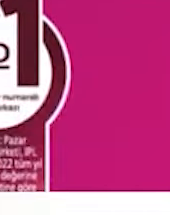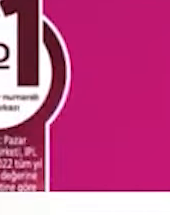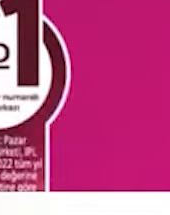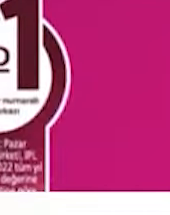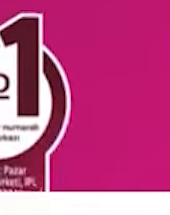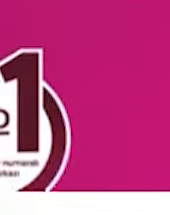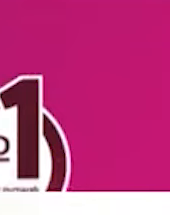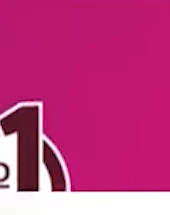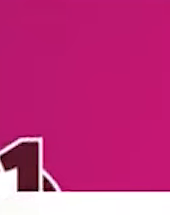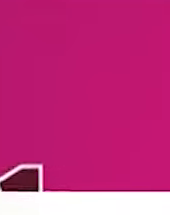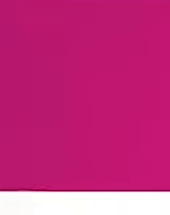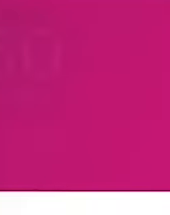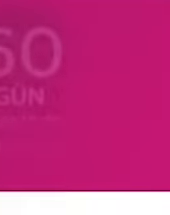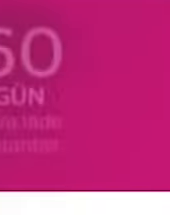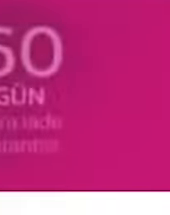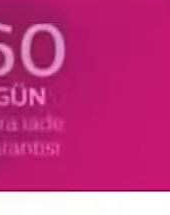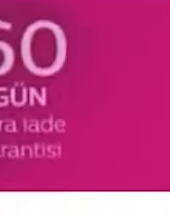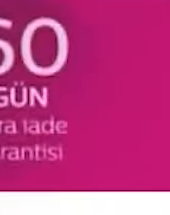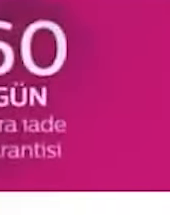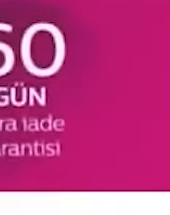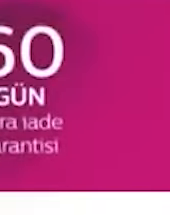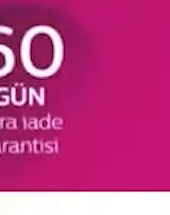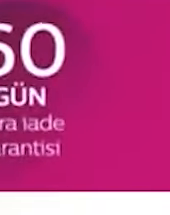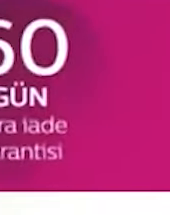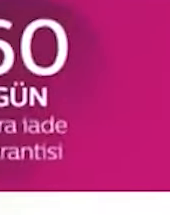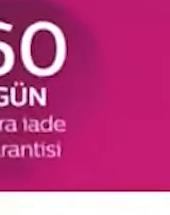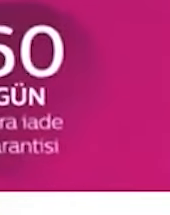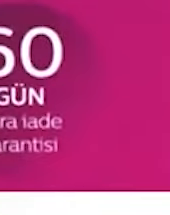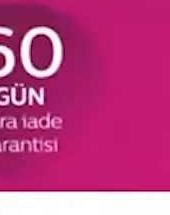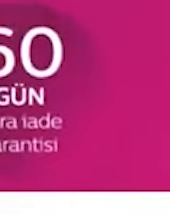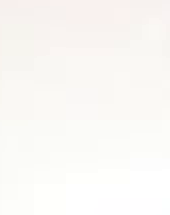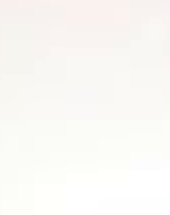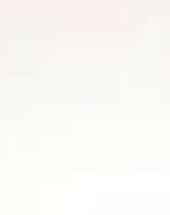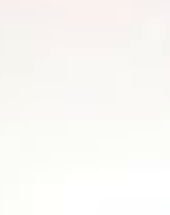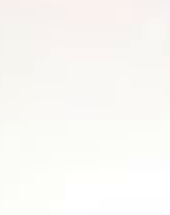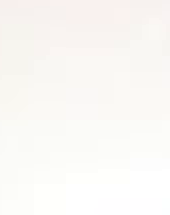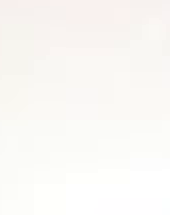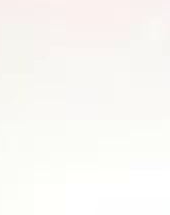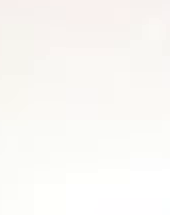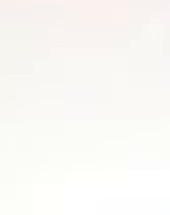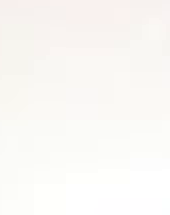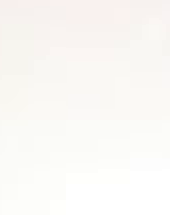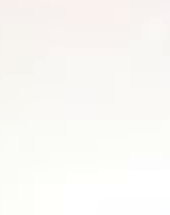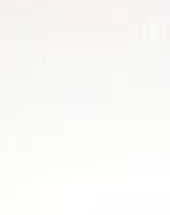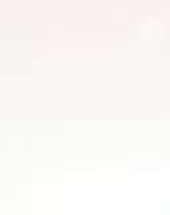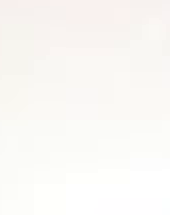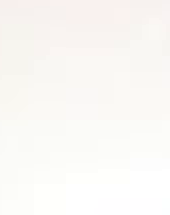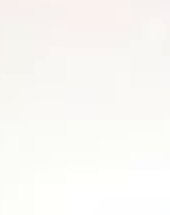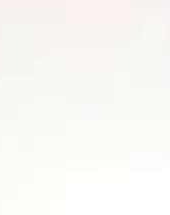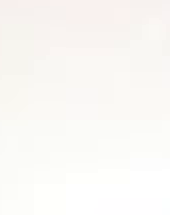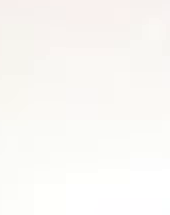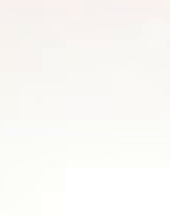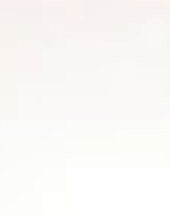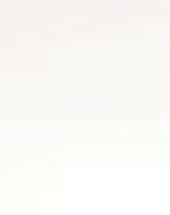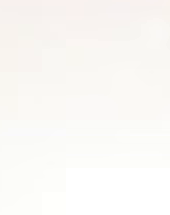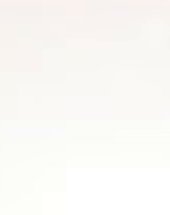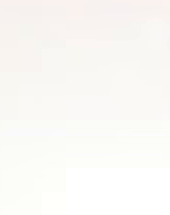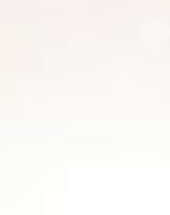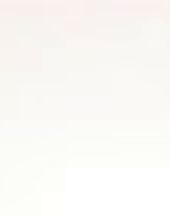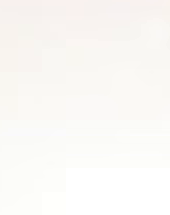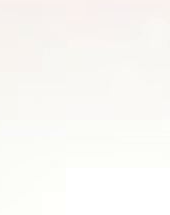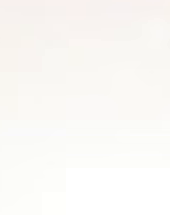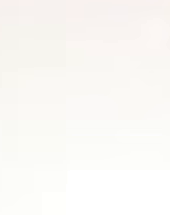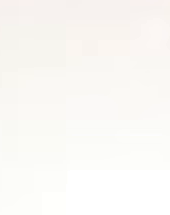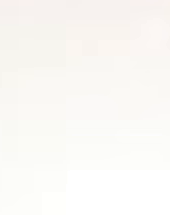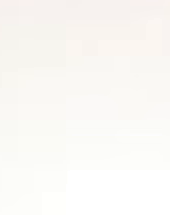kırmızı etten bile daha fazladır. Allah Allah. Evet. Ve kırmızı etin yarısı kadar kalori içerir ve kompleks nişasta içerir.